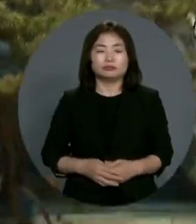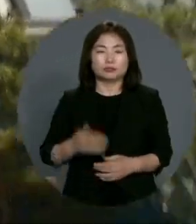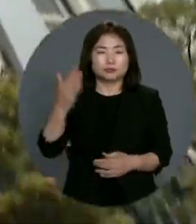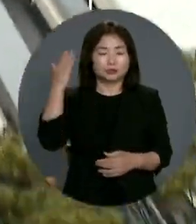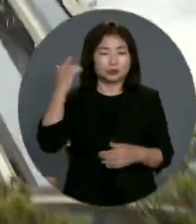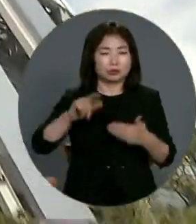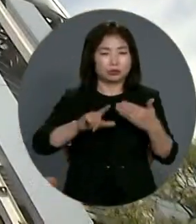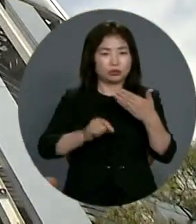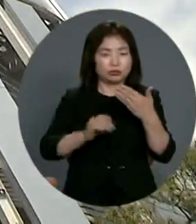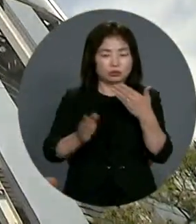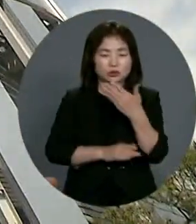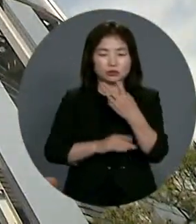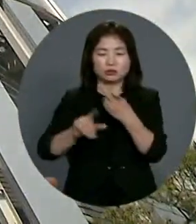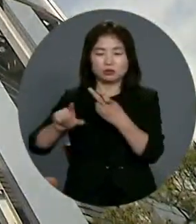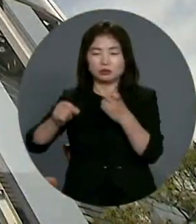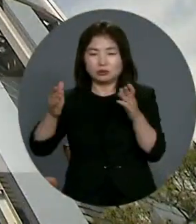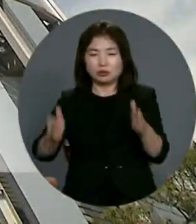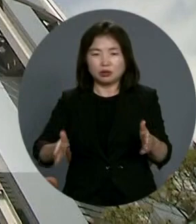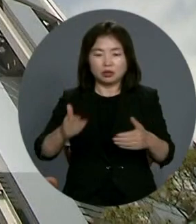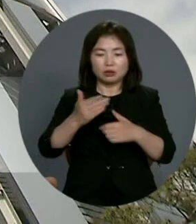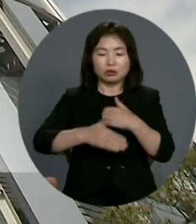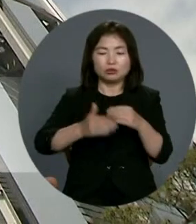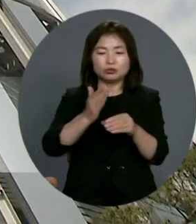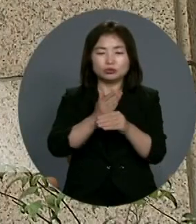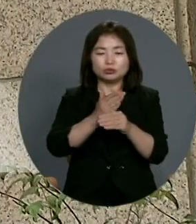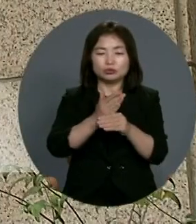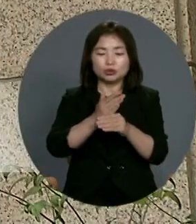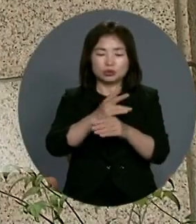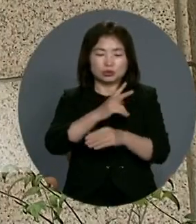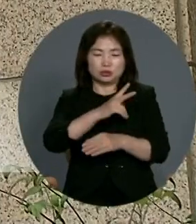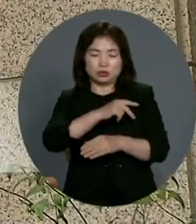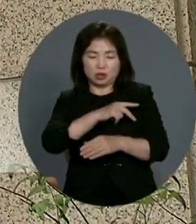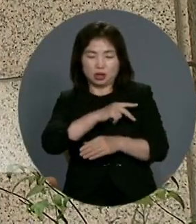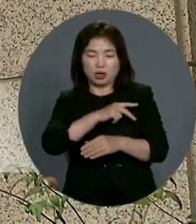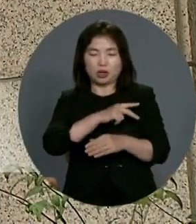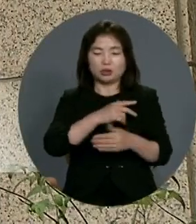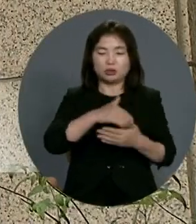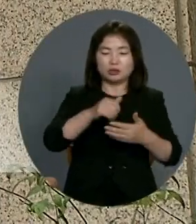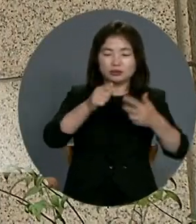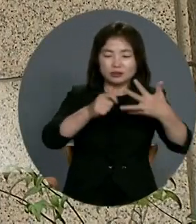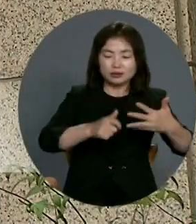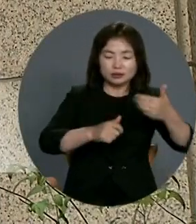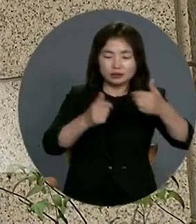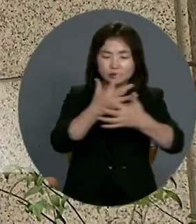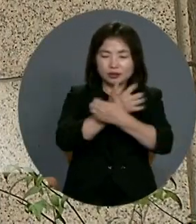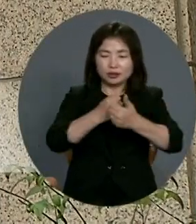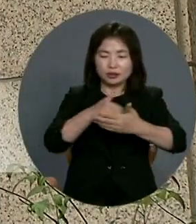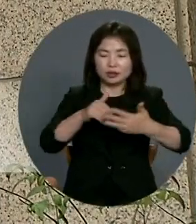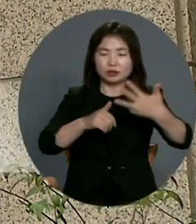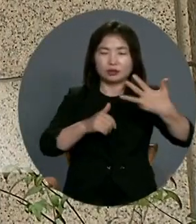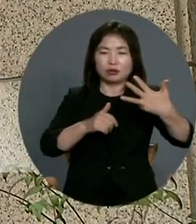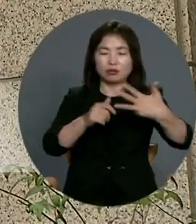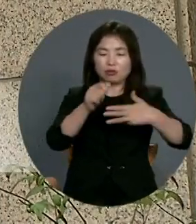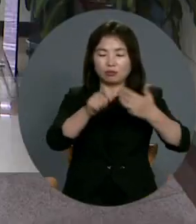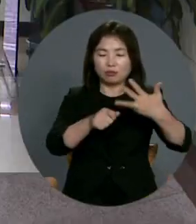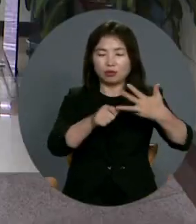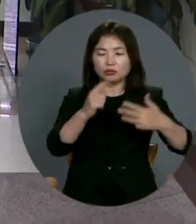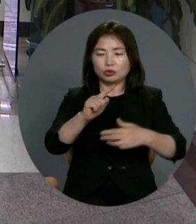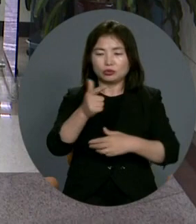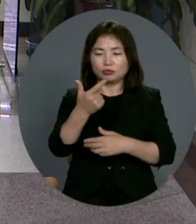지난해 9월부터 12월까지 대구 중구 중구의회와 모두 8차례 걸쳐 1,600여만 원